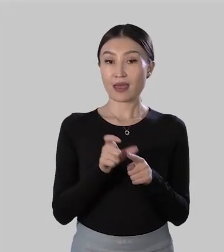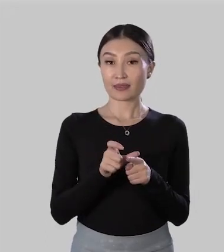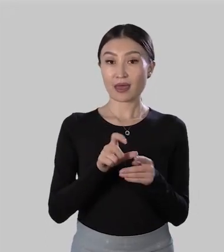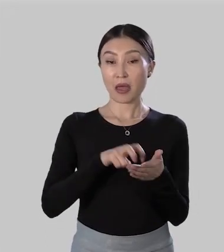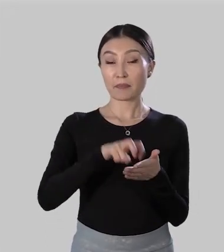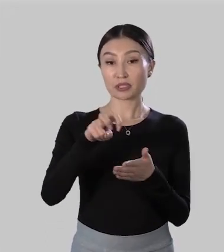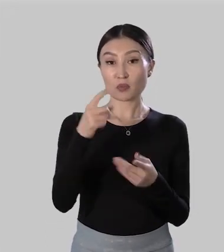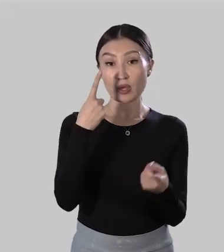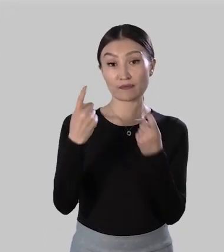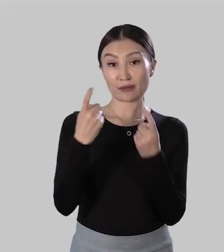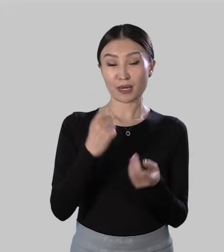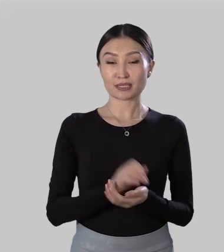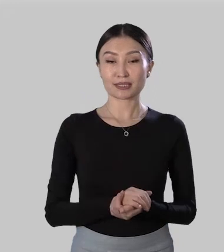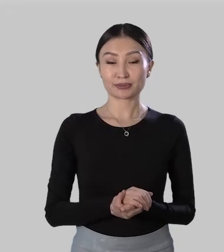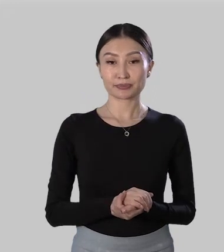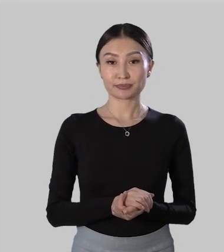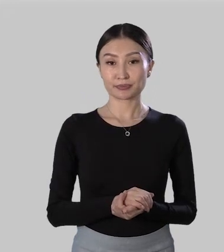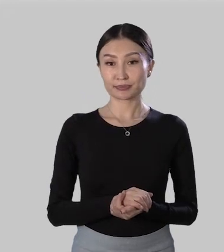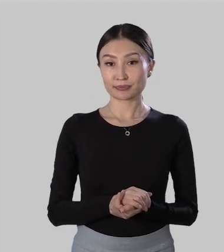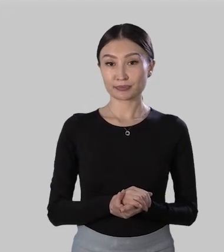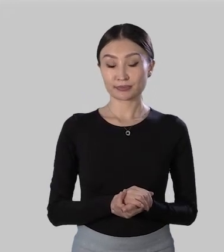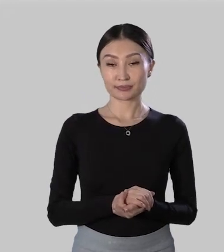Это письмо-информация.